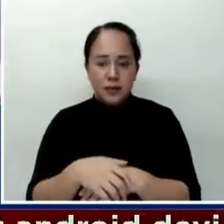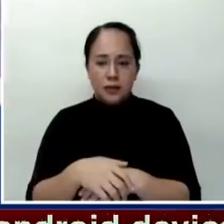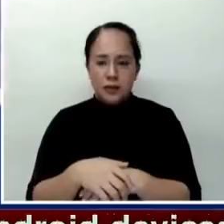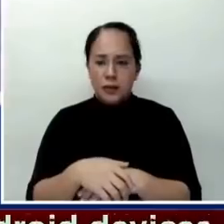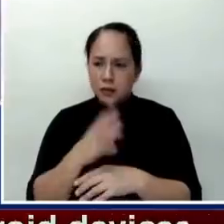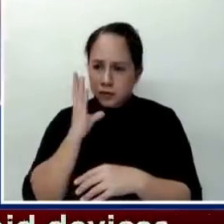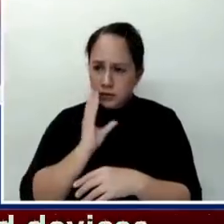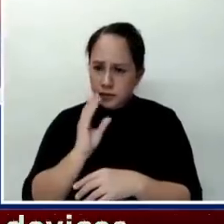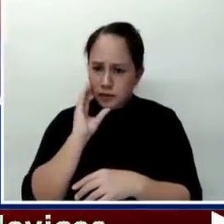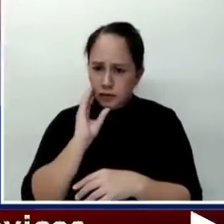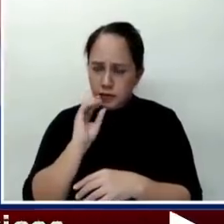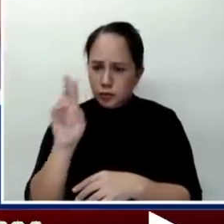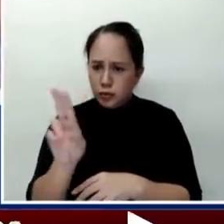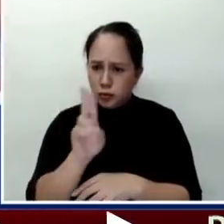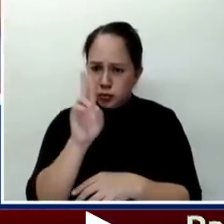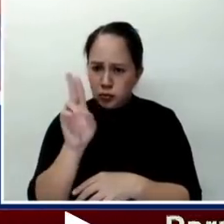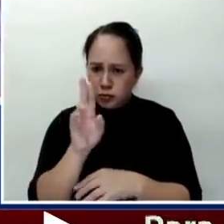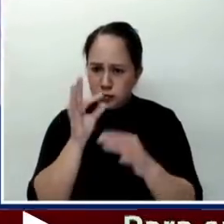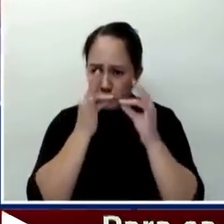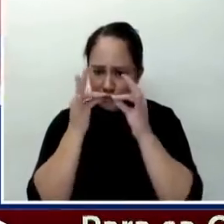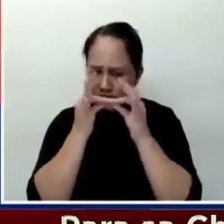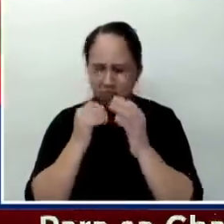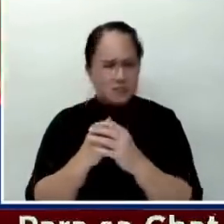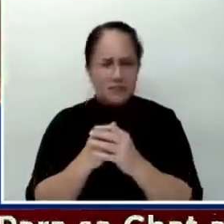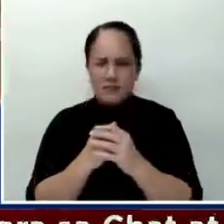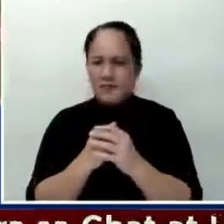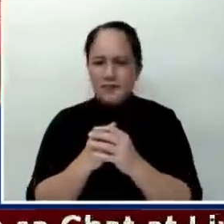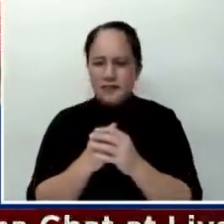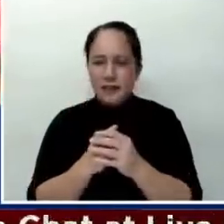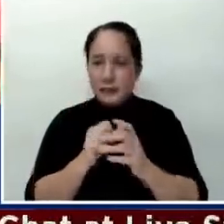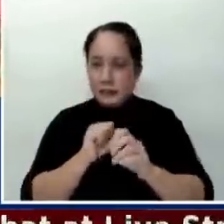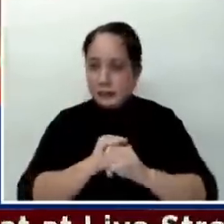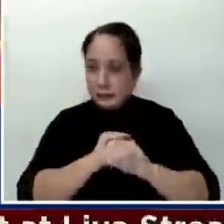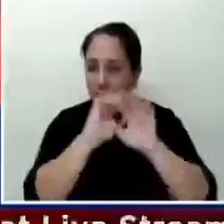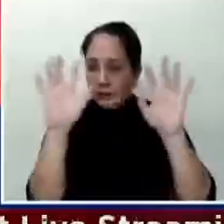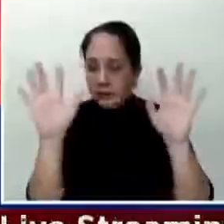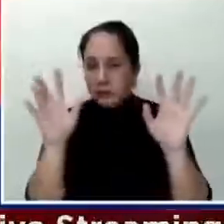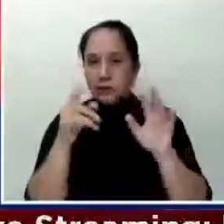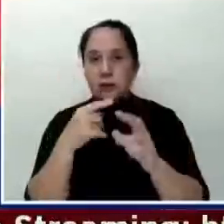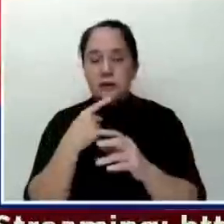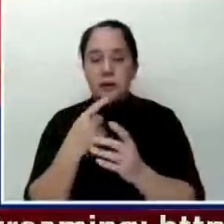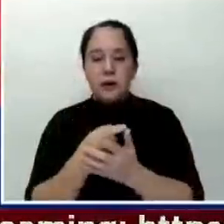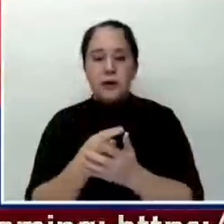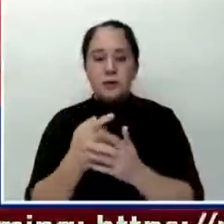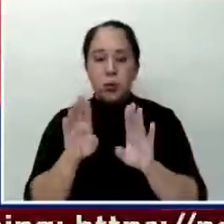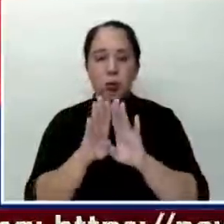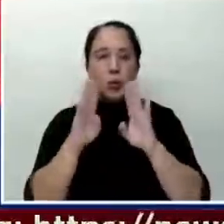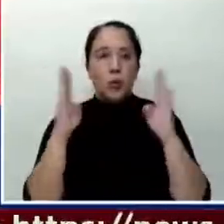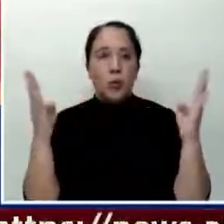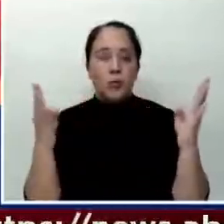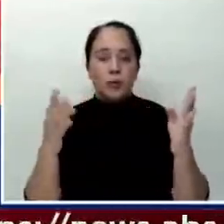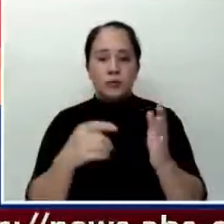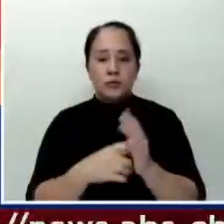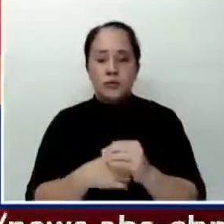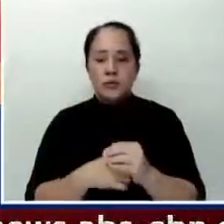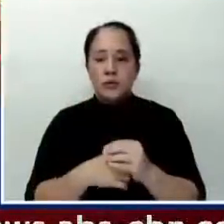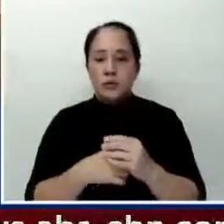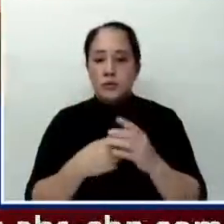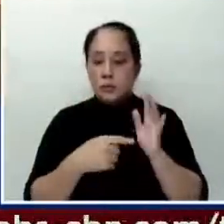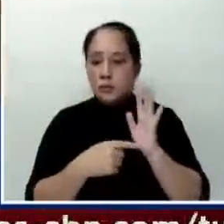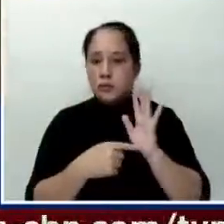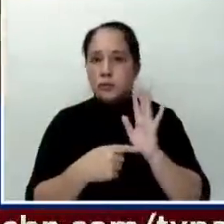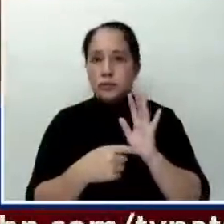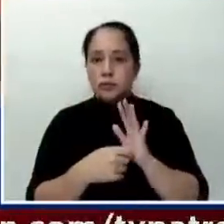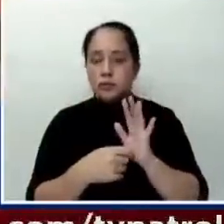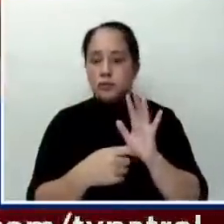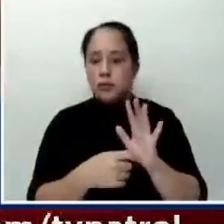karanasan sa paggamit ng illegal na droga. Nilinaw din ni Marcos na bukas siyang isa publiko ang estado ng